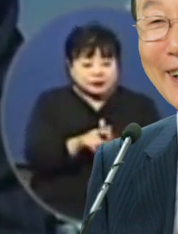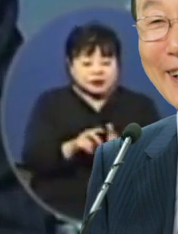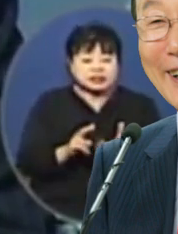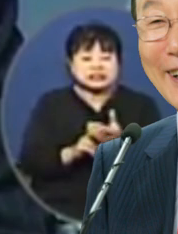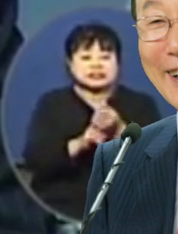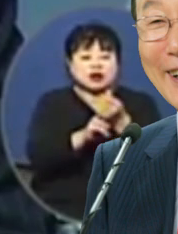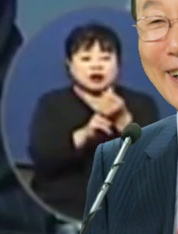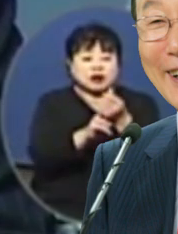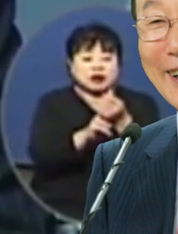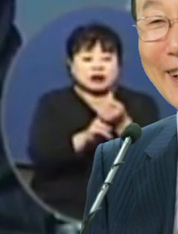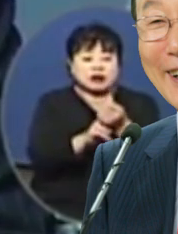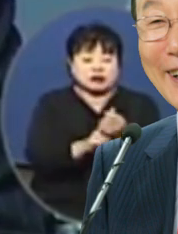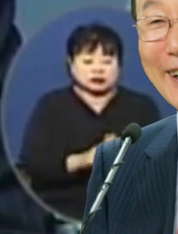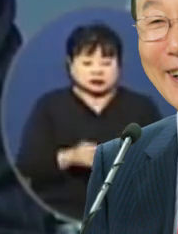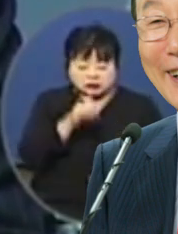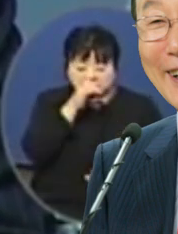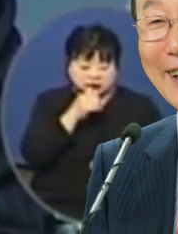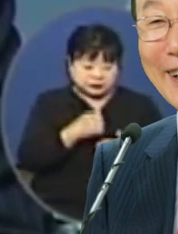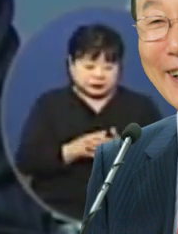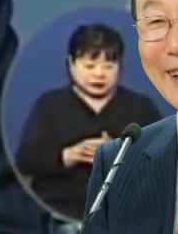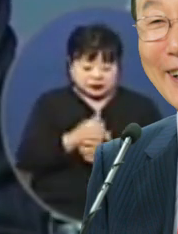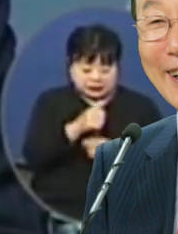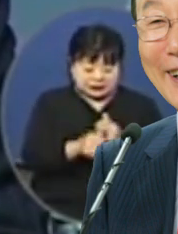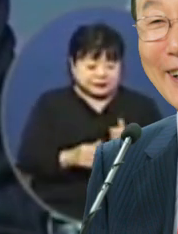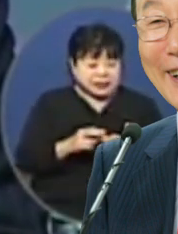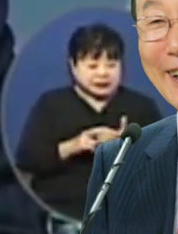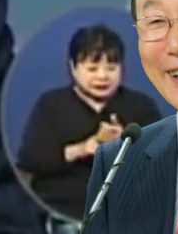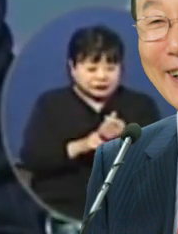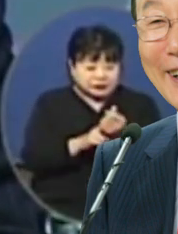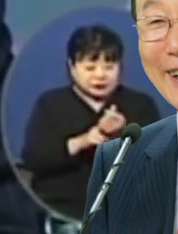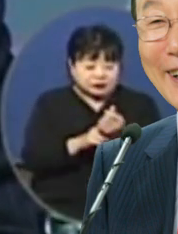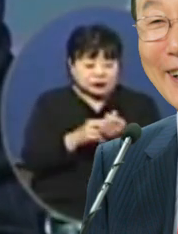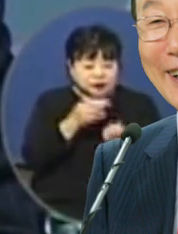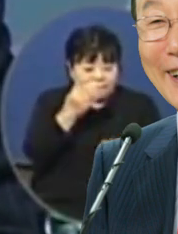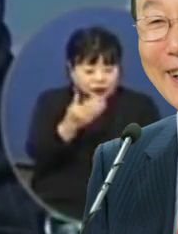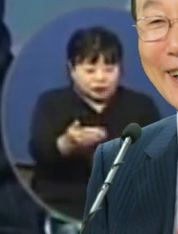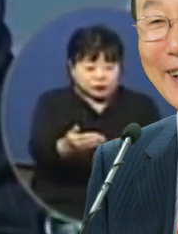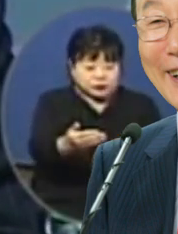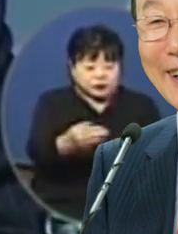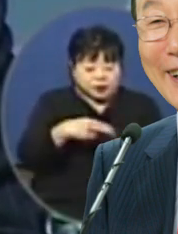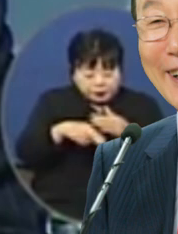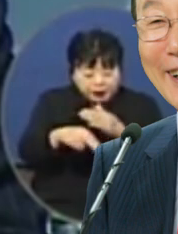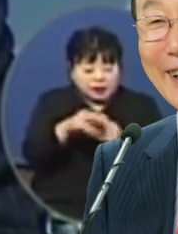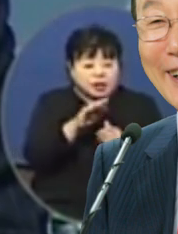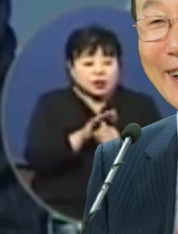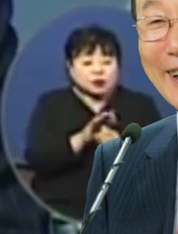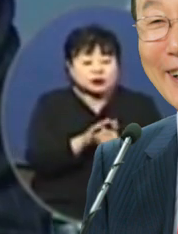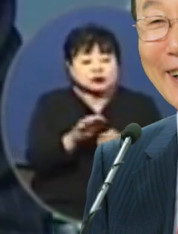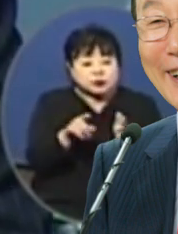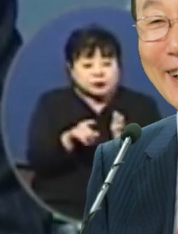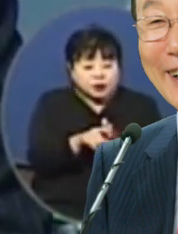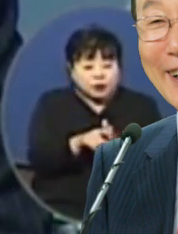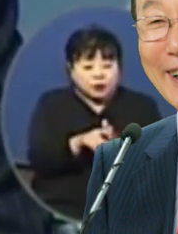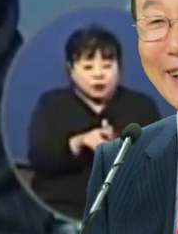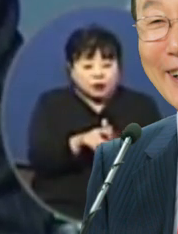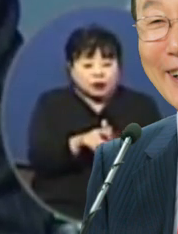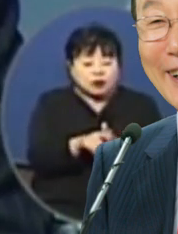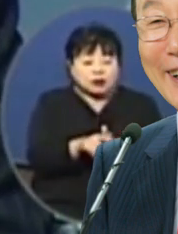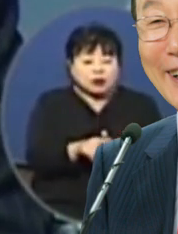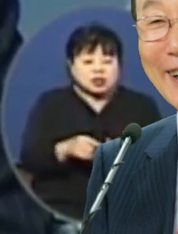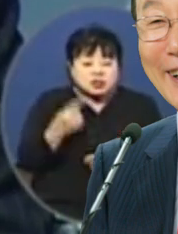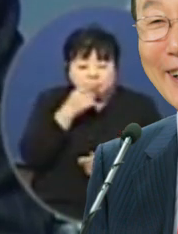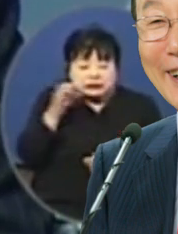기적을 전제 조건으로 하기 때문에 하나님이 기적적으로 여러분을 피하게 해주신다는 것을 믿고 그것을